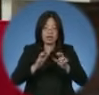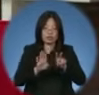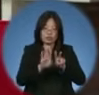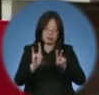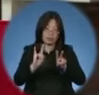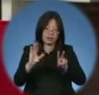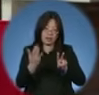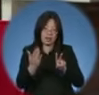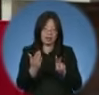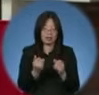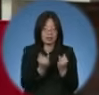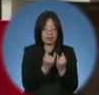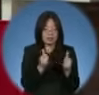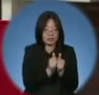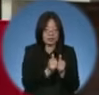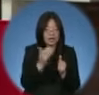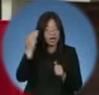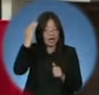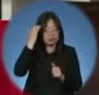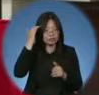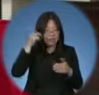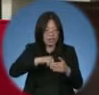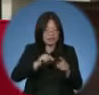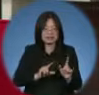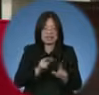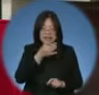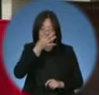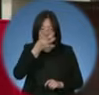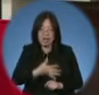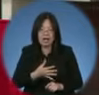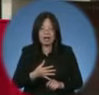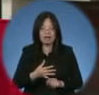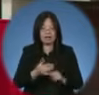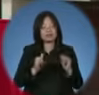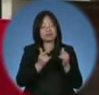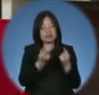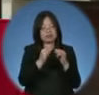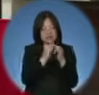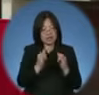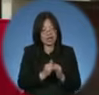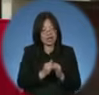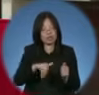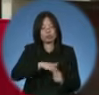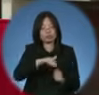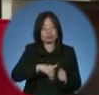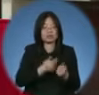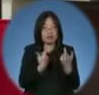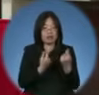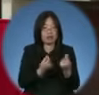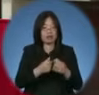굉장히, 여자나 남자나 참 살기 힘든 사회가 아닌가 저는 이런 생각이 들거든요.